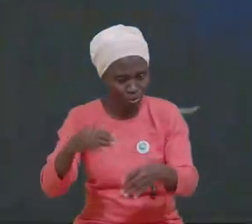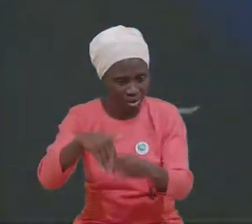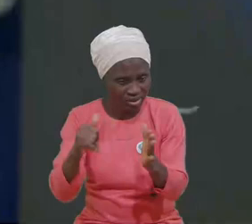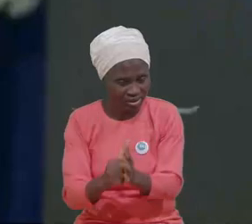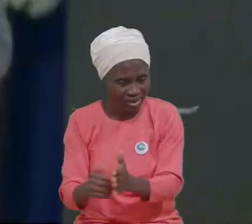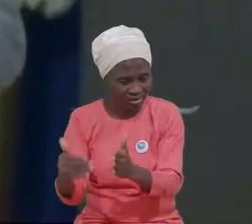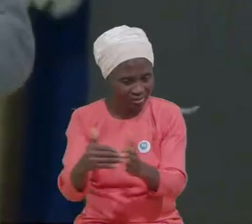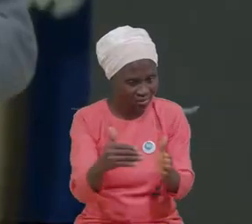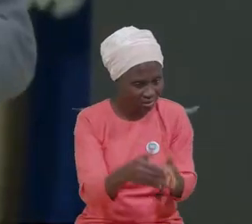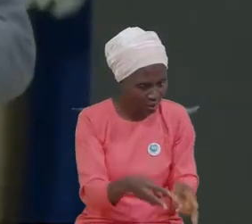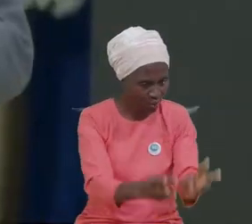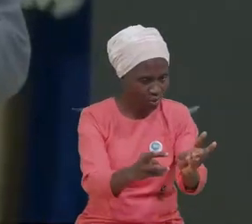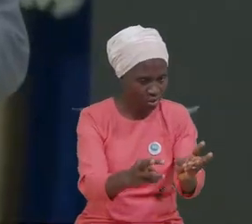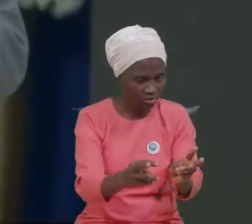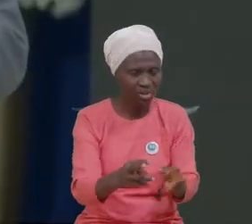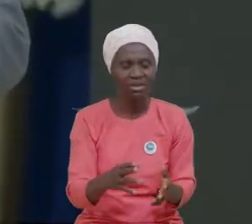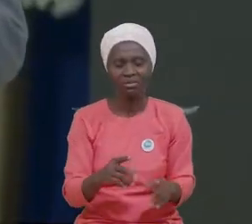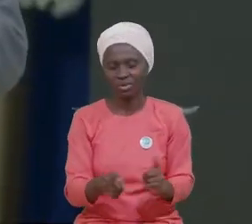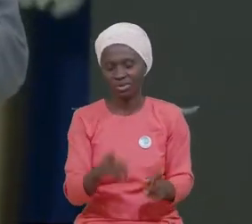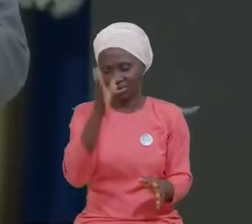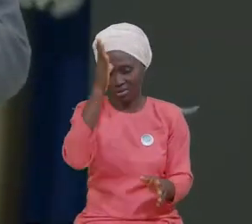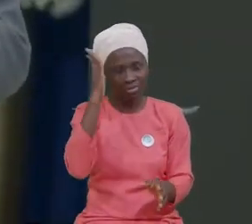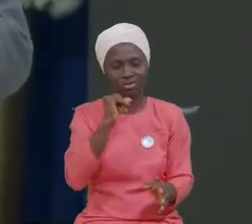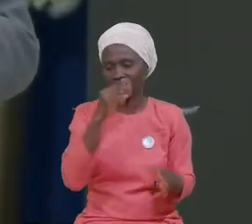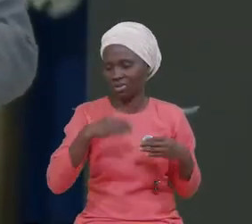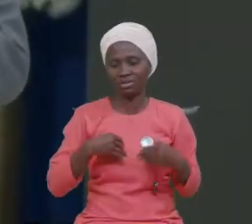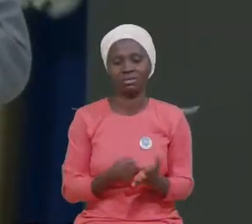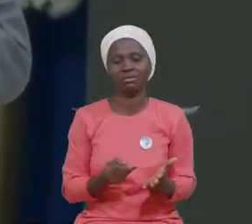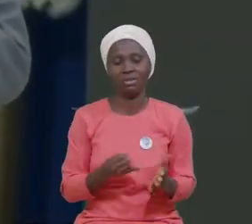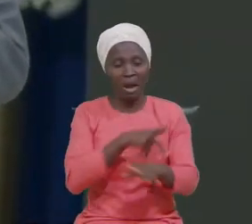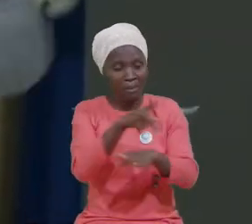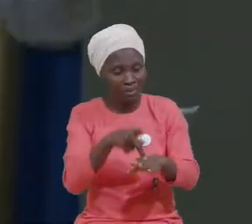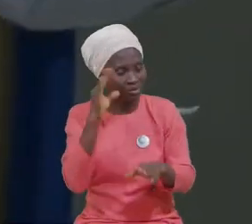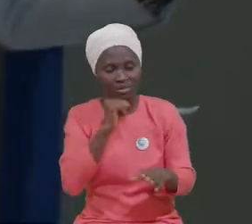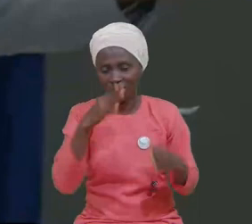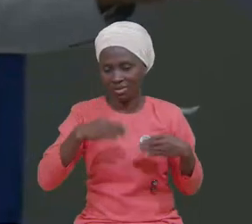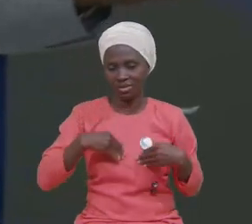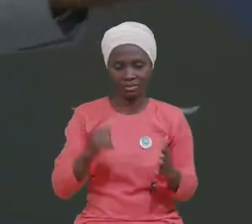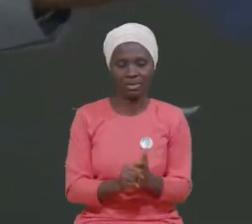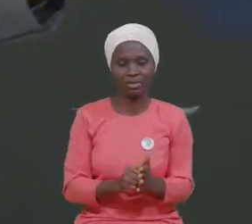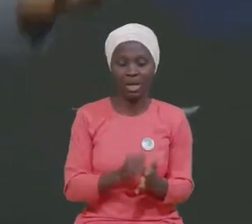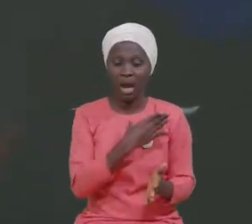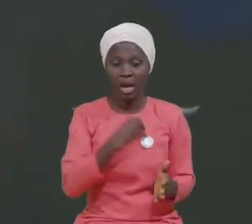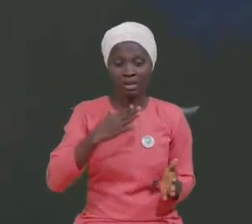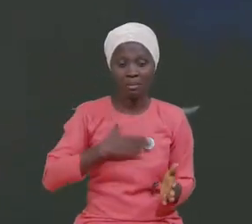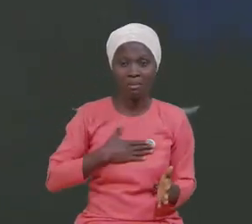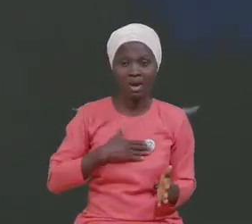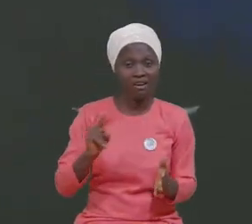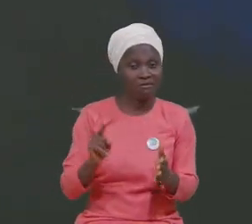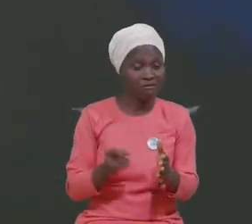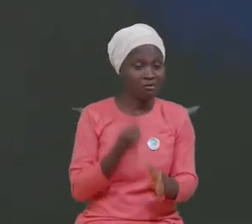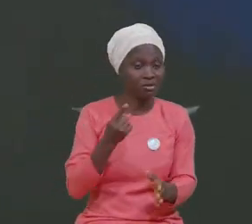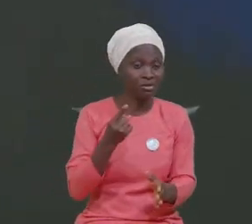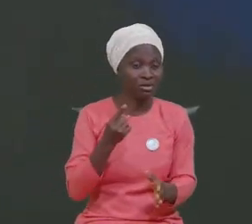cette direction. Ah ah, papa ne va pas accepter. Le directeur ne va pas accepter. Et mon pasteur, mon